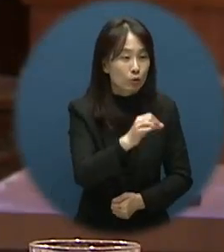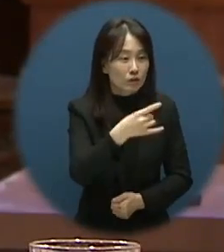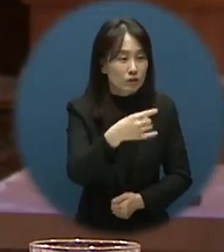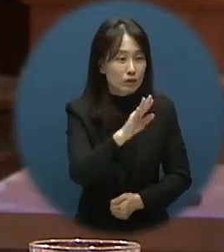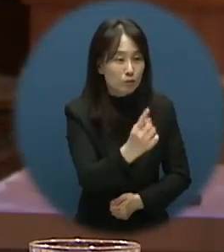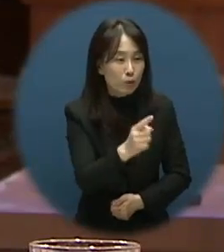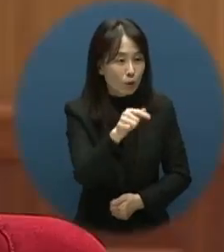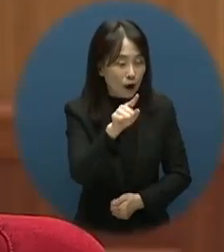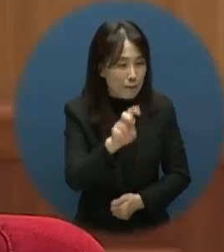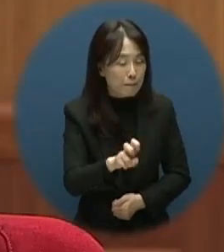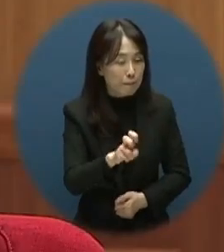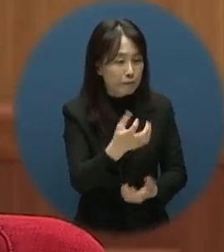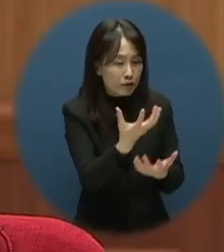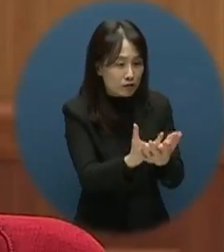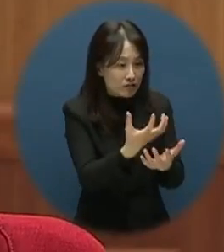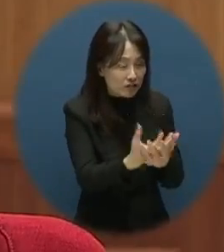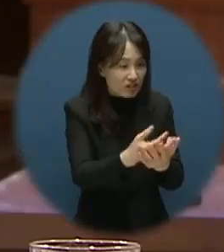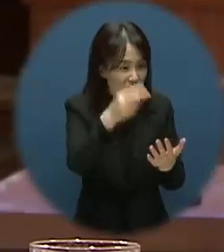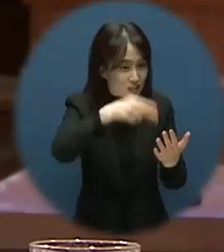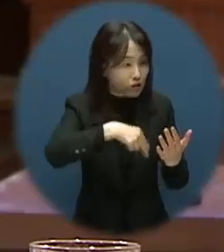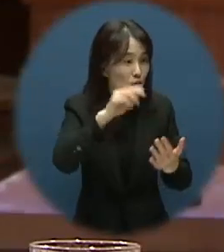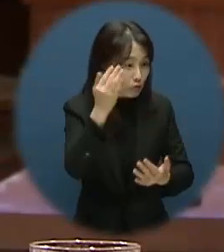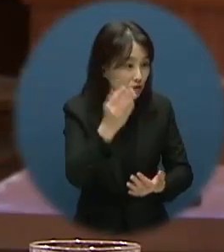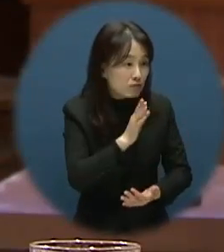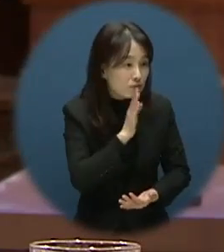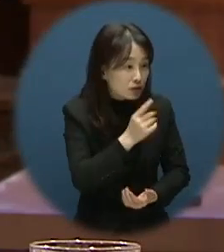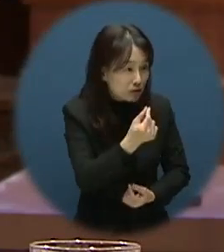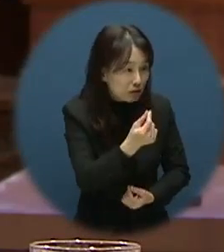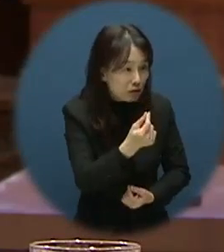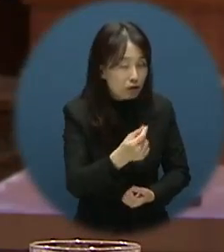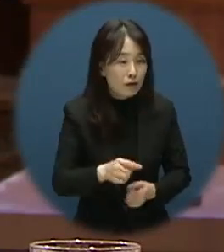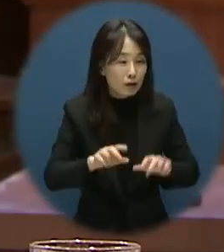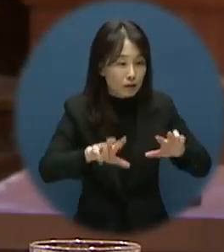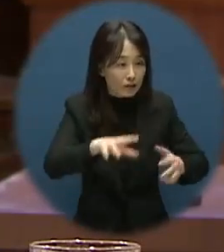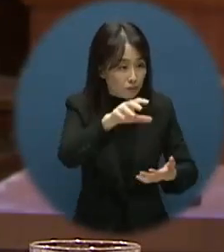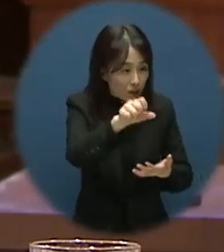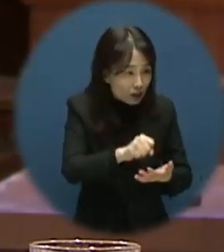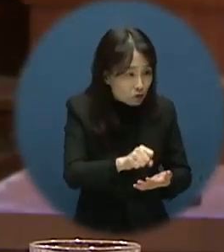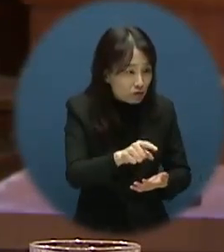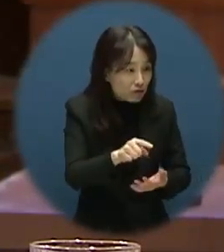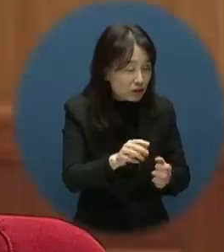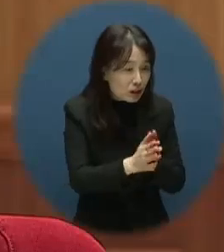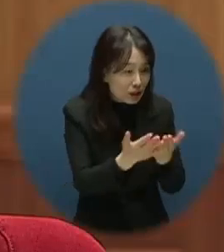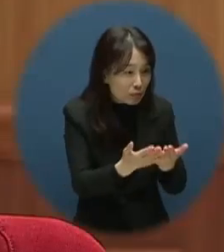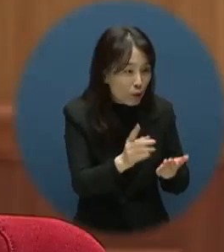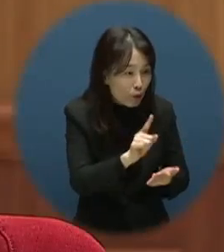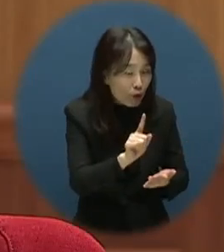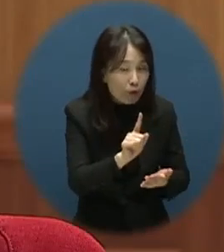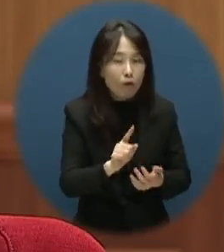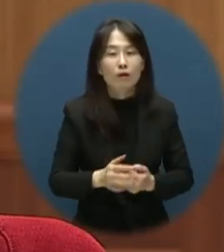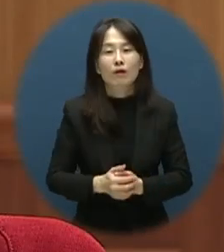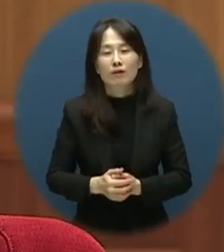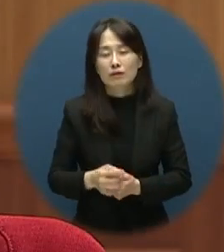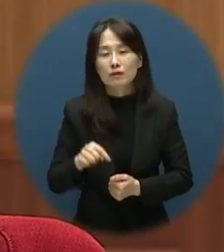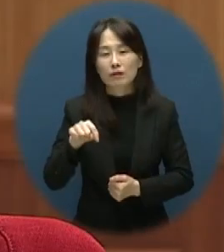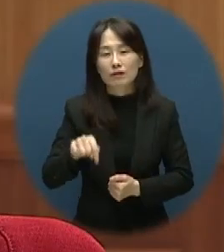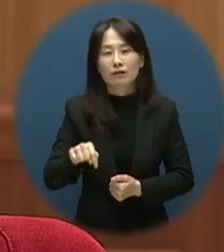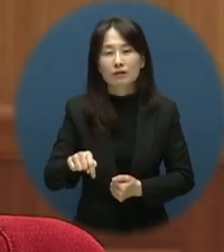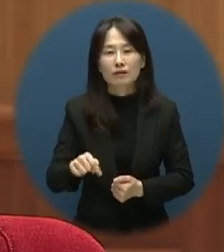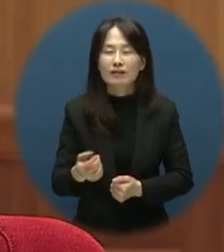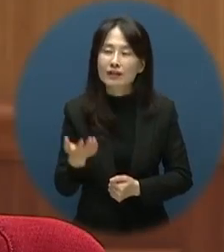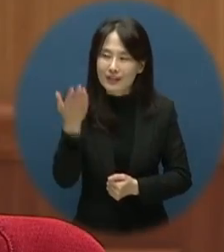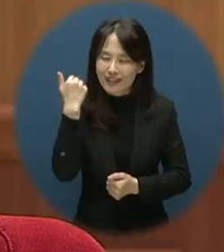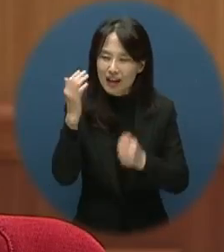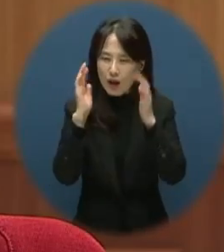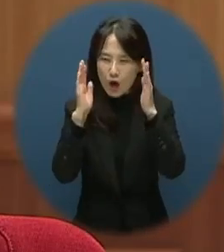거 다 원서로 봐야 되는 거죠? 그렇죠. 한자로 된 거 지금 가져오신 게 그런 책이에요? 네, 그거 뭐 그때